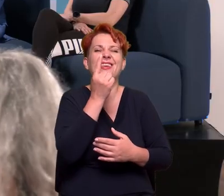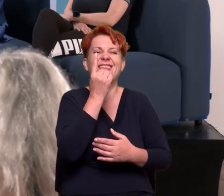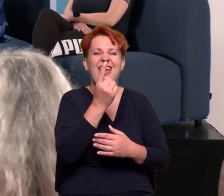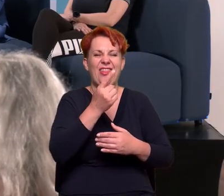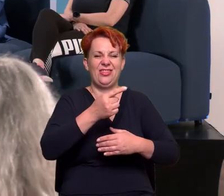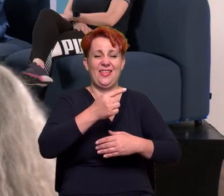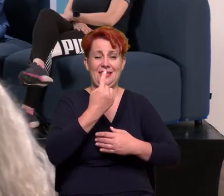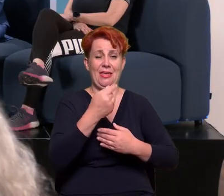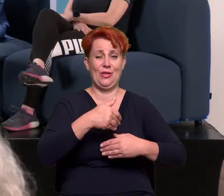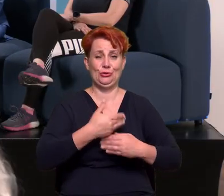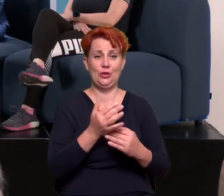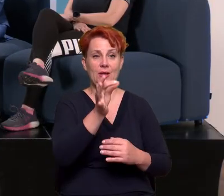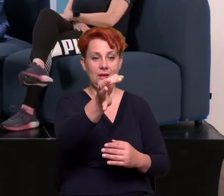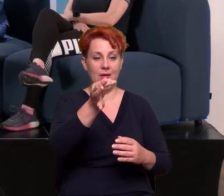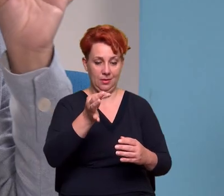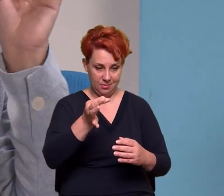Ale